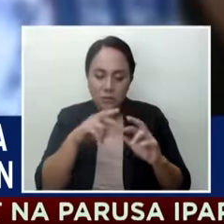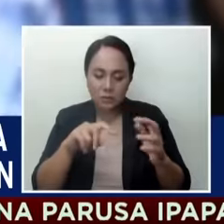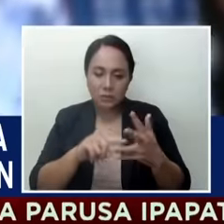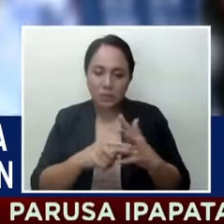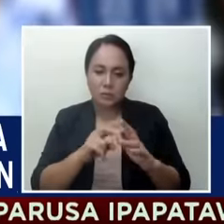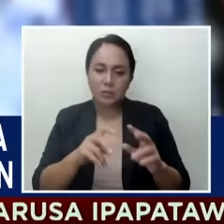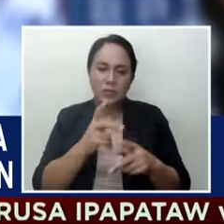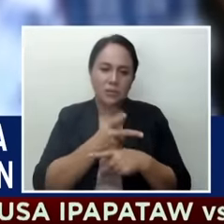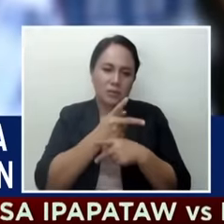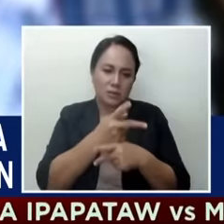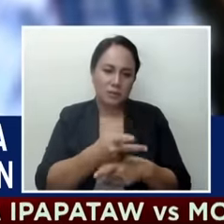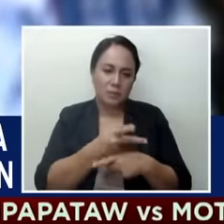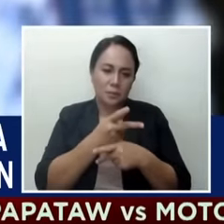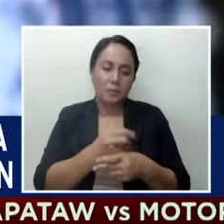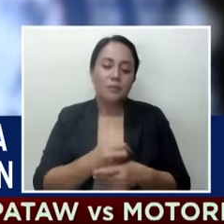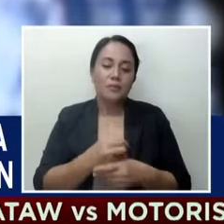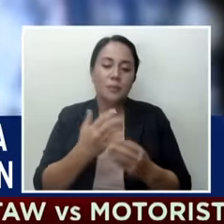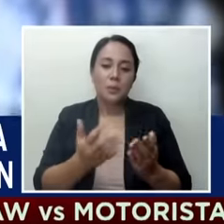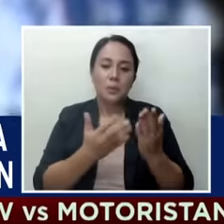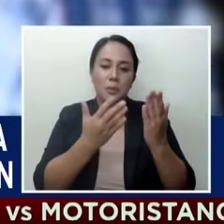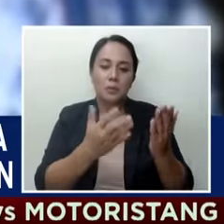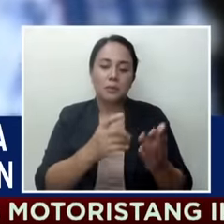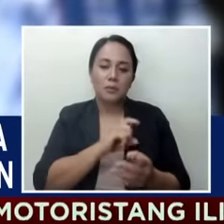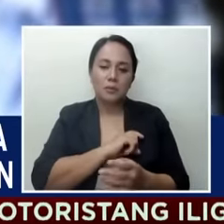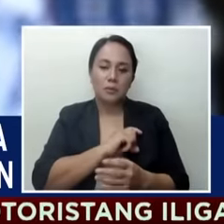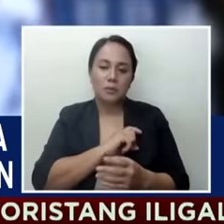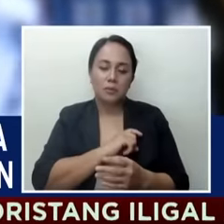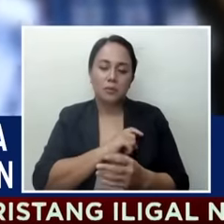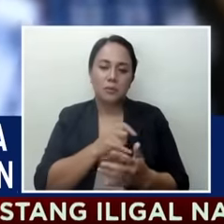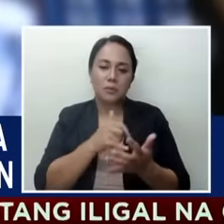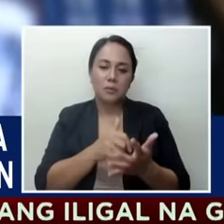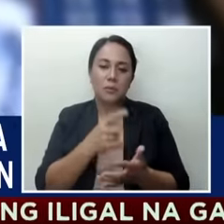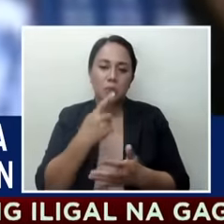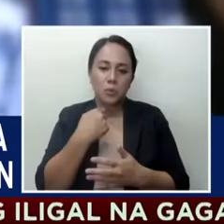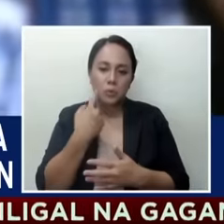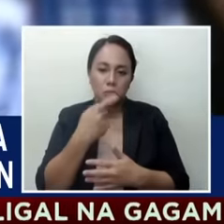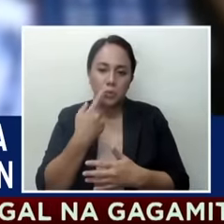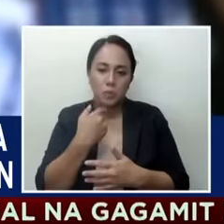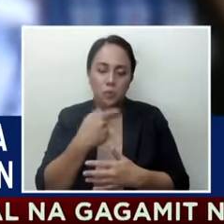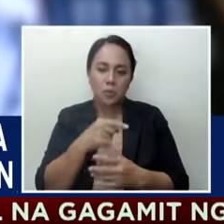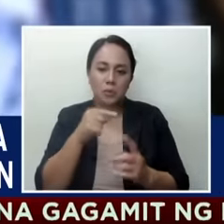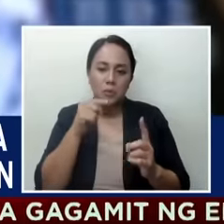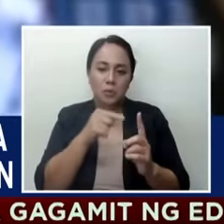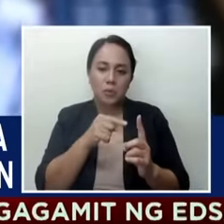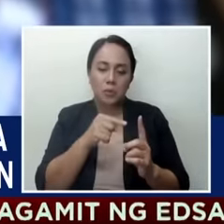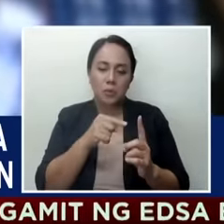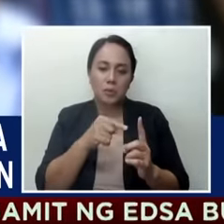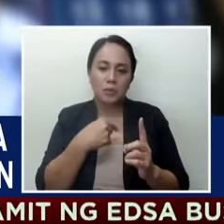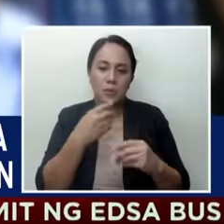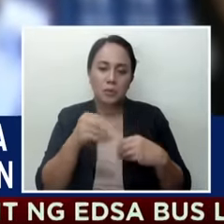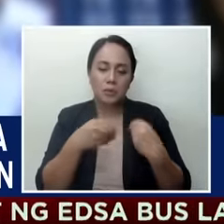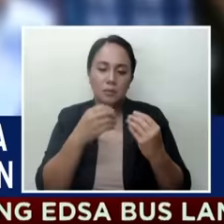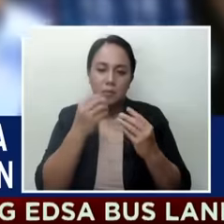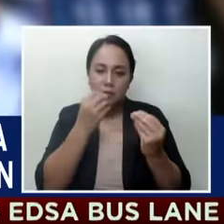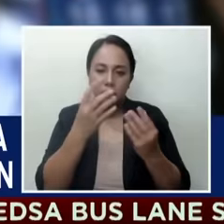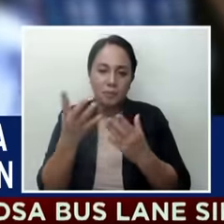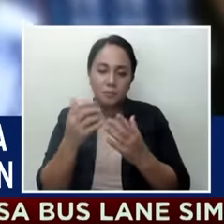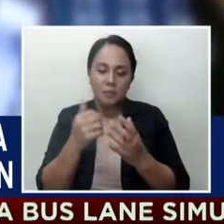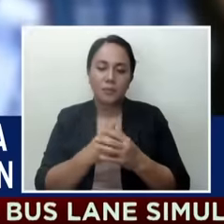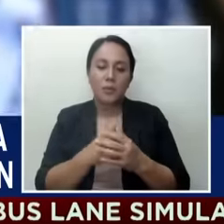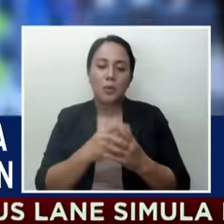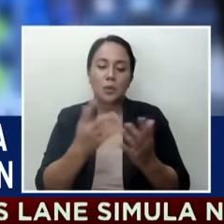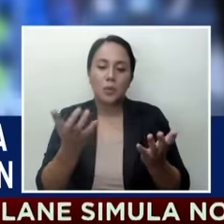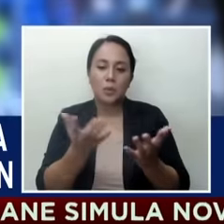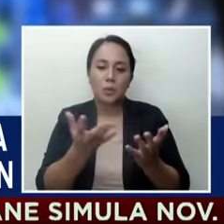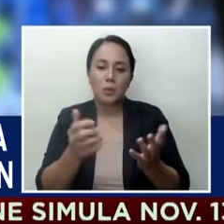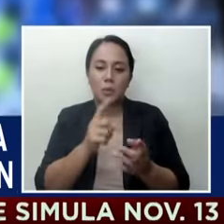tayo. May alok naman ang PNP na pabuya sa sino mang makapagtuturo o makapagbibigay ng impormasyon sa kinaroroonan